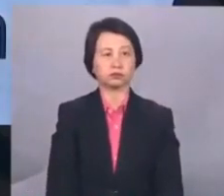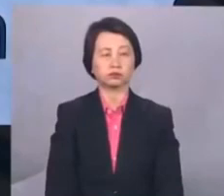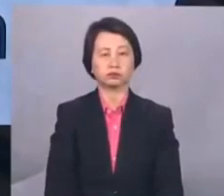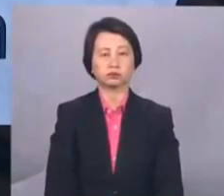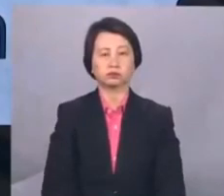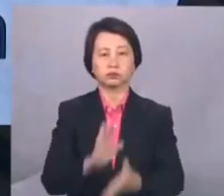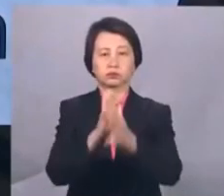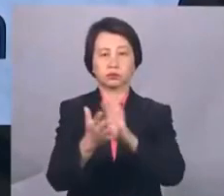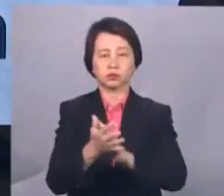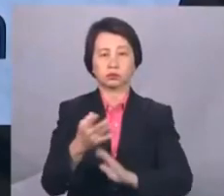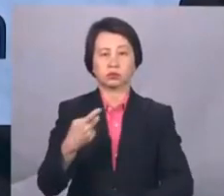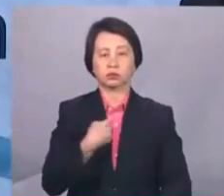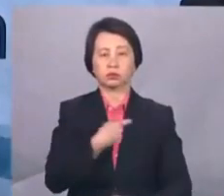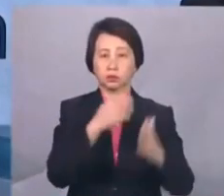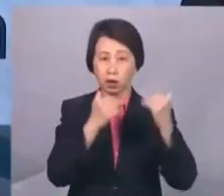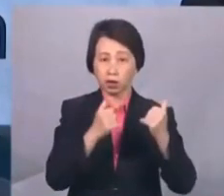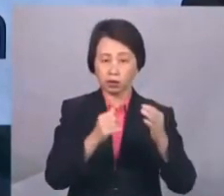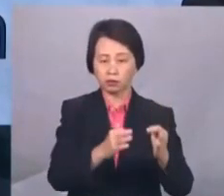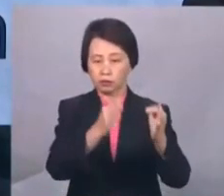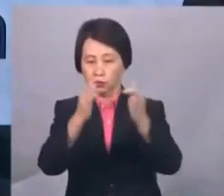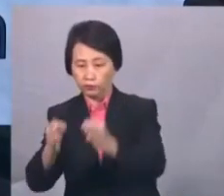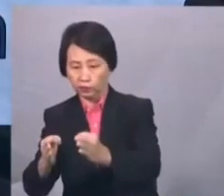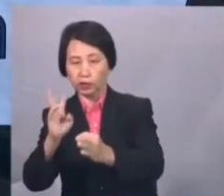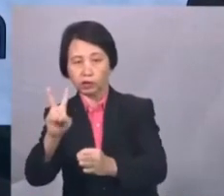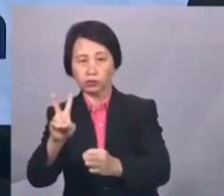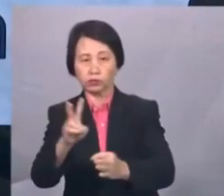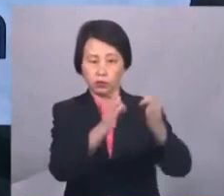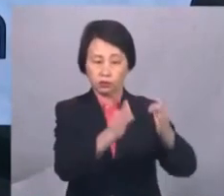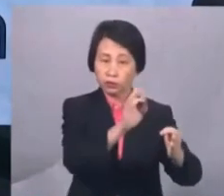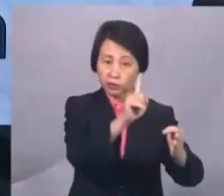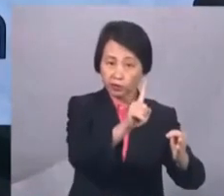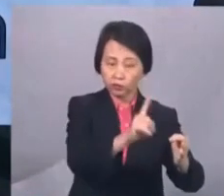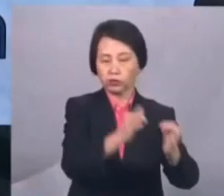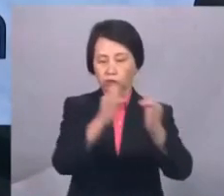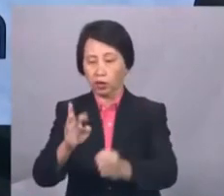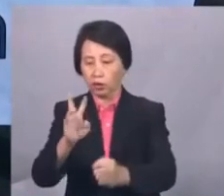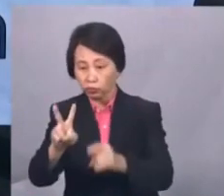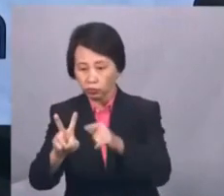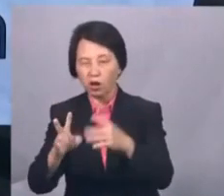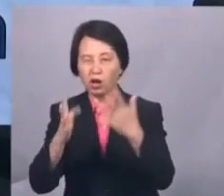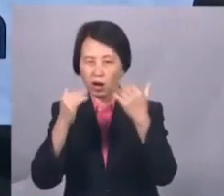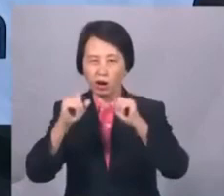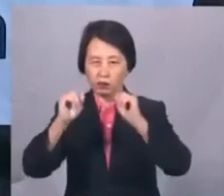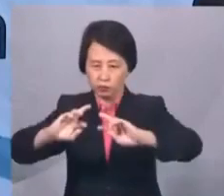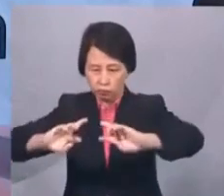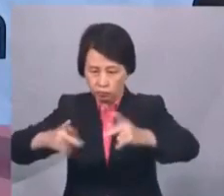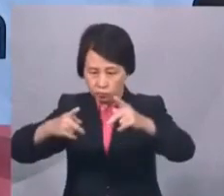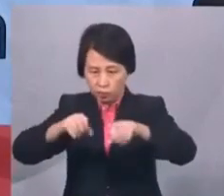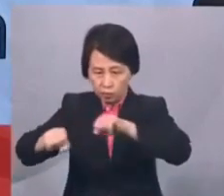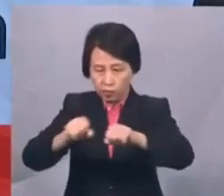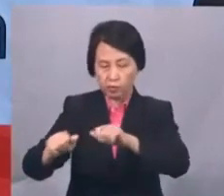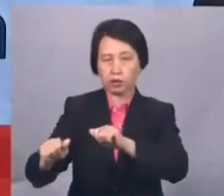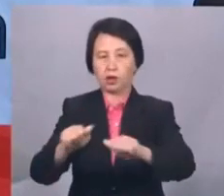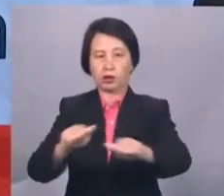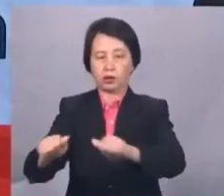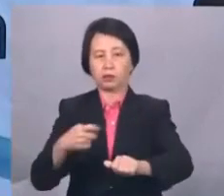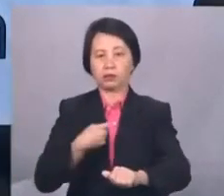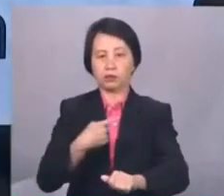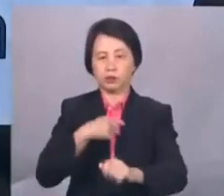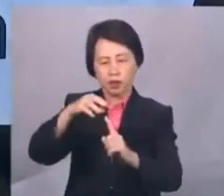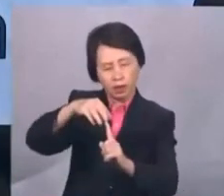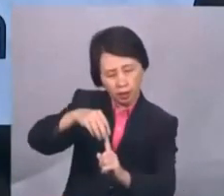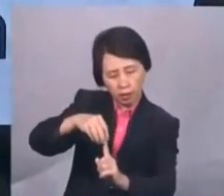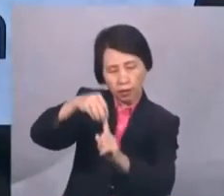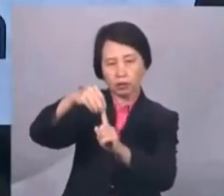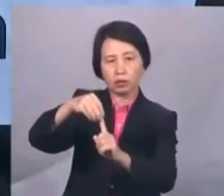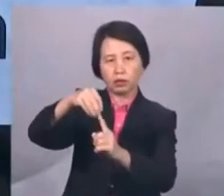Hai jadi kita harap Jalan pasca kedua kita dapat mempertingkatkan shezy dan aktiviti activity kita tuh